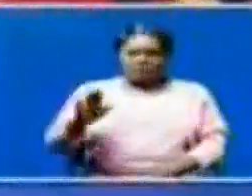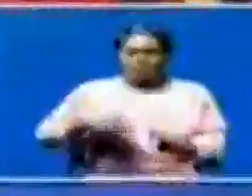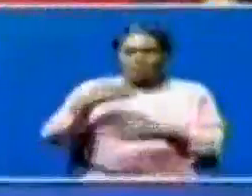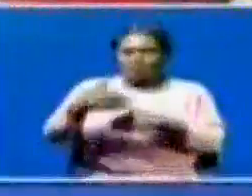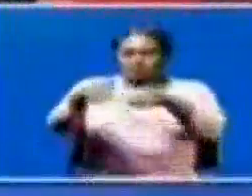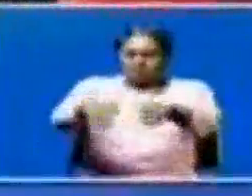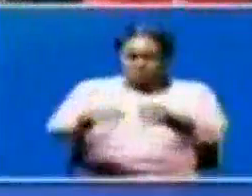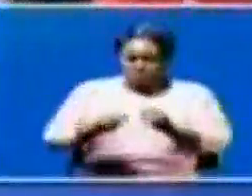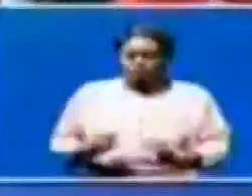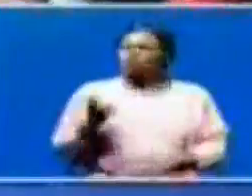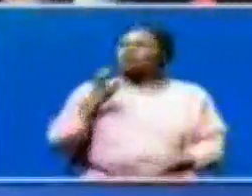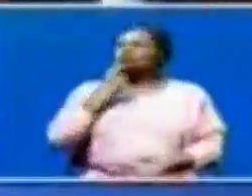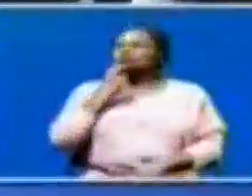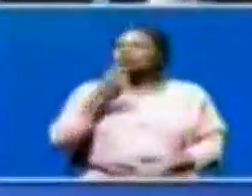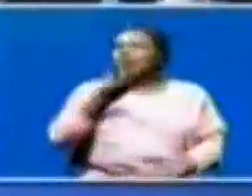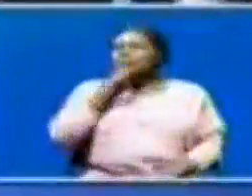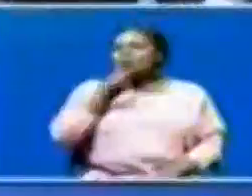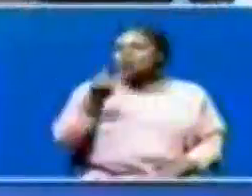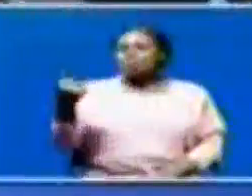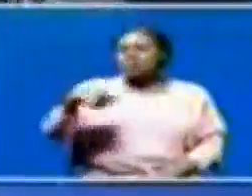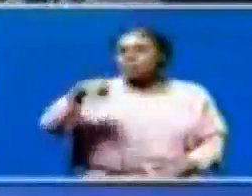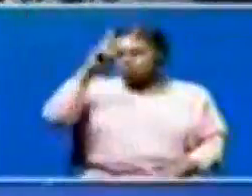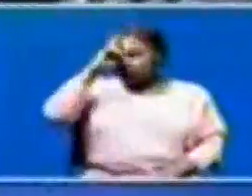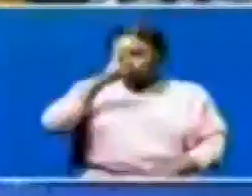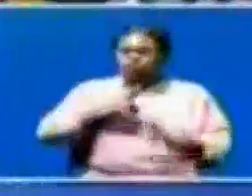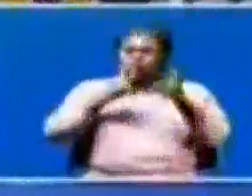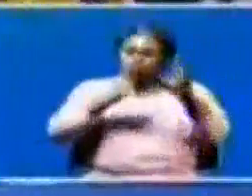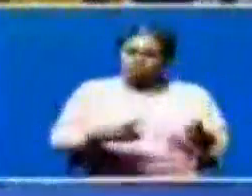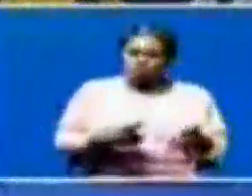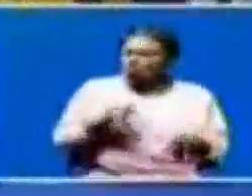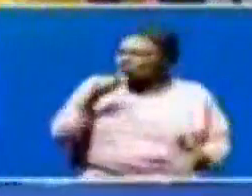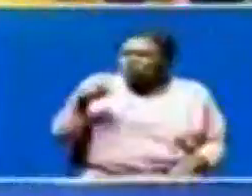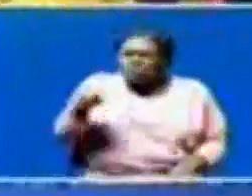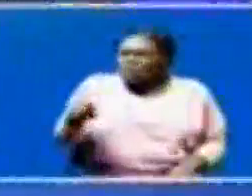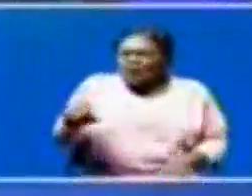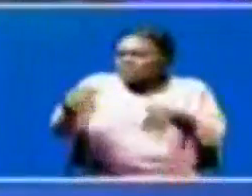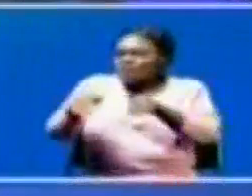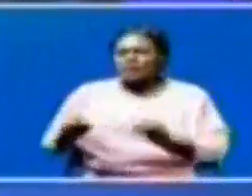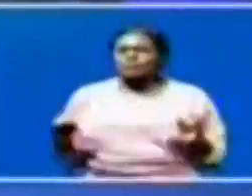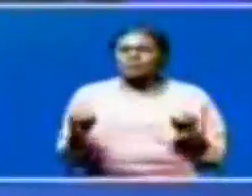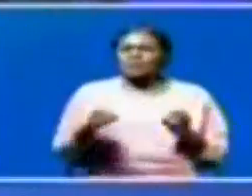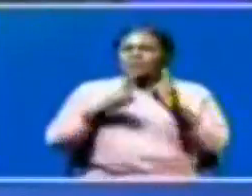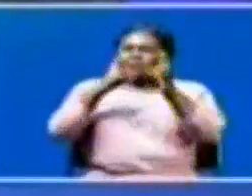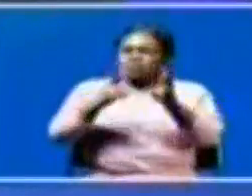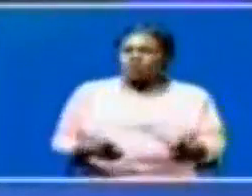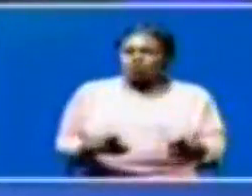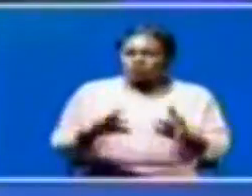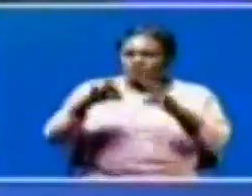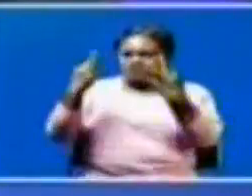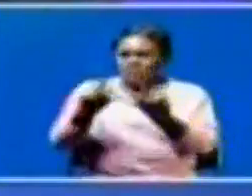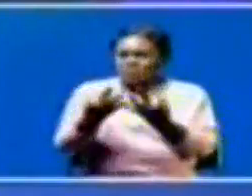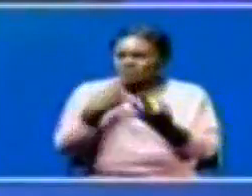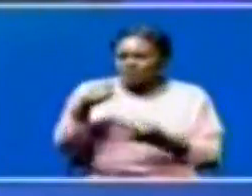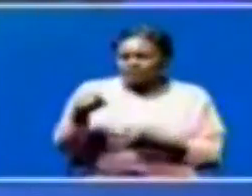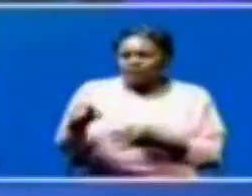ya mazishi Jumanne, Paul alijisalimisha kwa polisi kupiga ripoti kuwa sio yeye waliyemzika. Kwa hiyo ripoti ilifanywa na family ya kusema